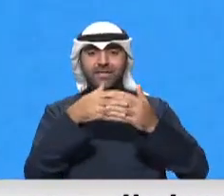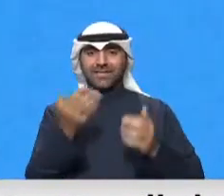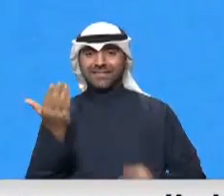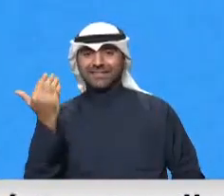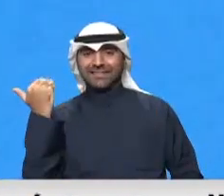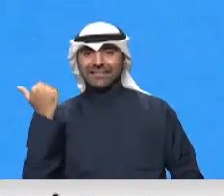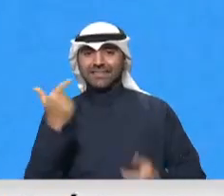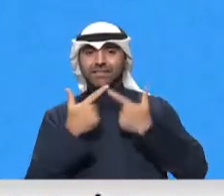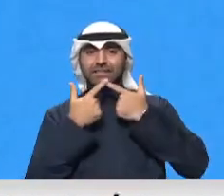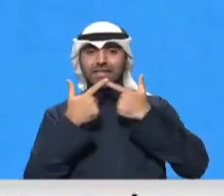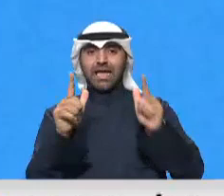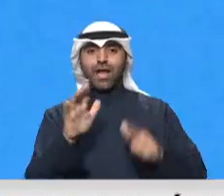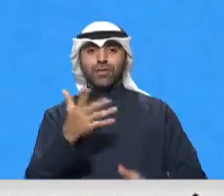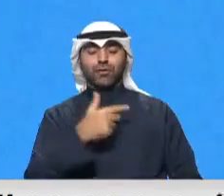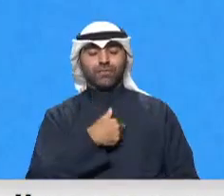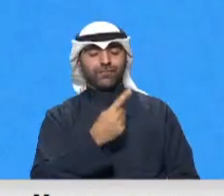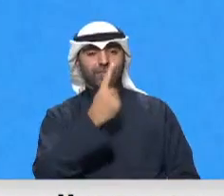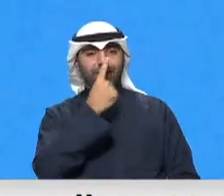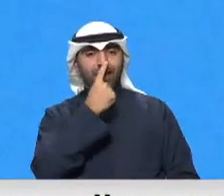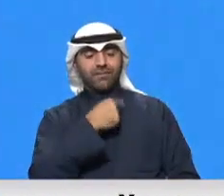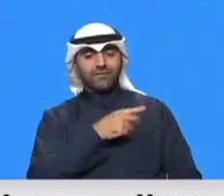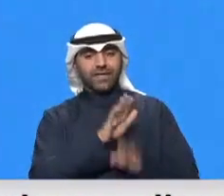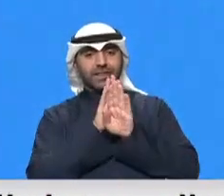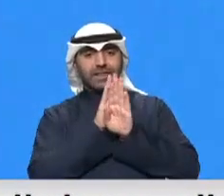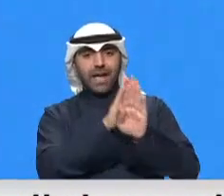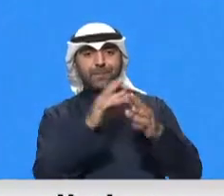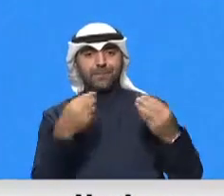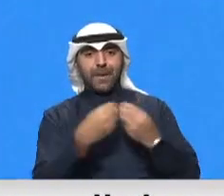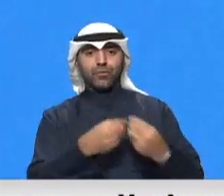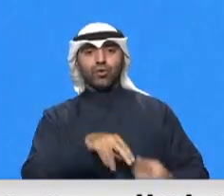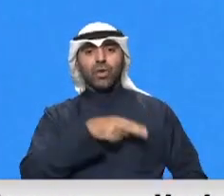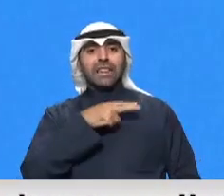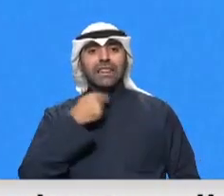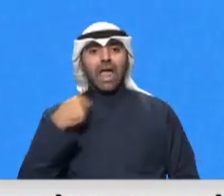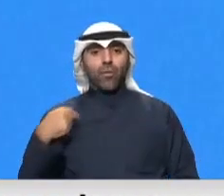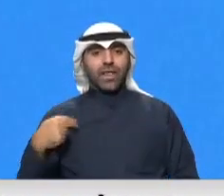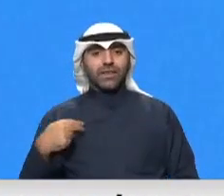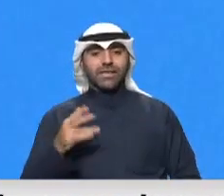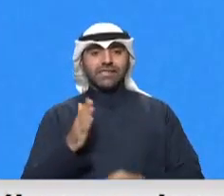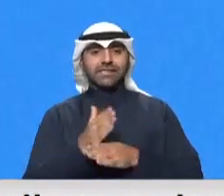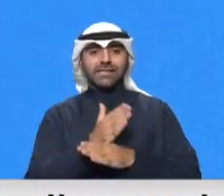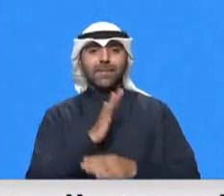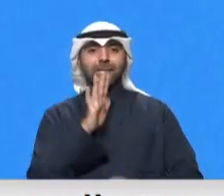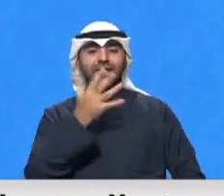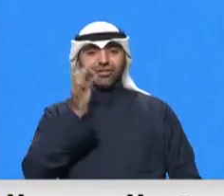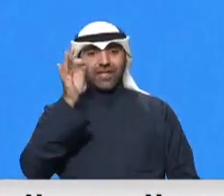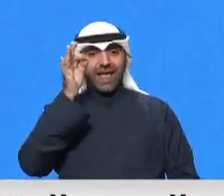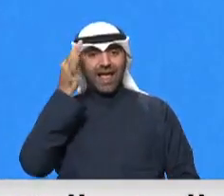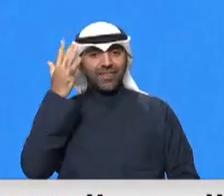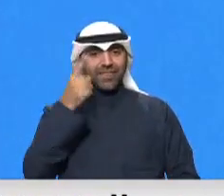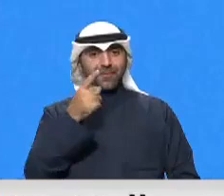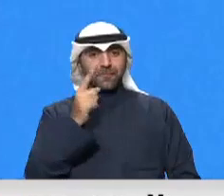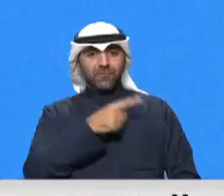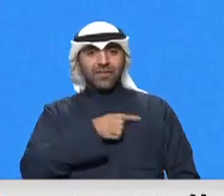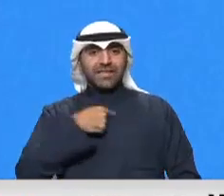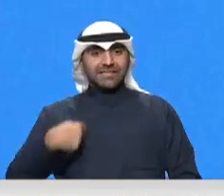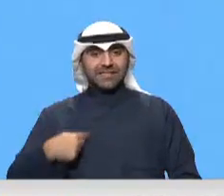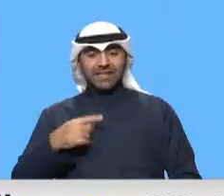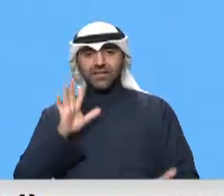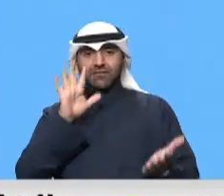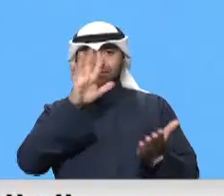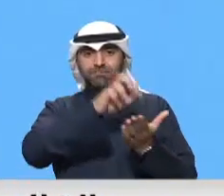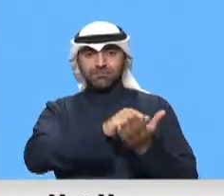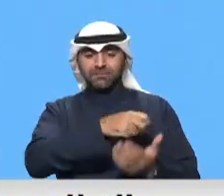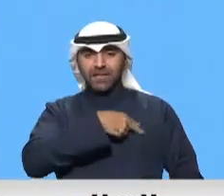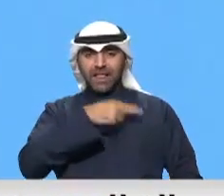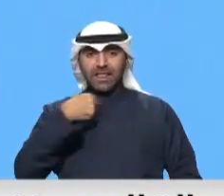الحرب أيضا التجارية والإلكترونية، هناك اتفاقات وقعت مؤخرا بين هولندا واليابان والولايات المتحدة